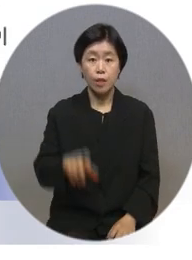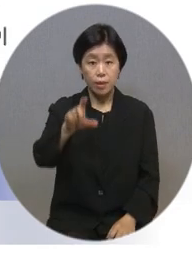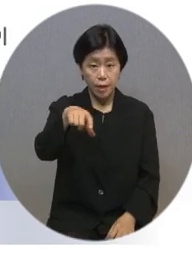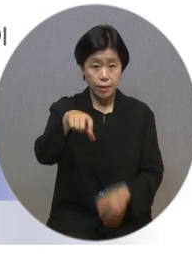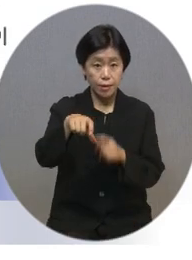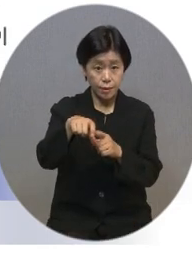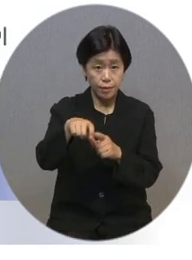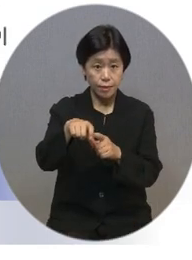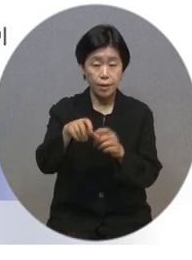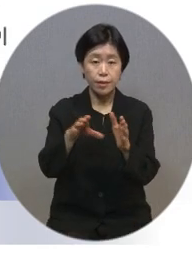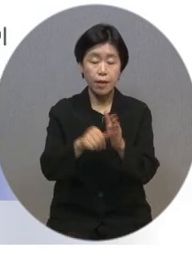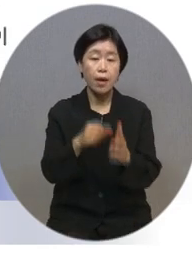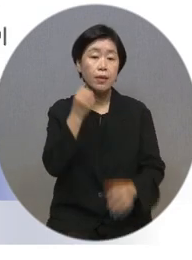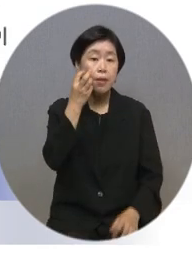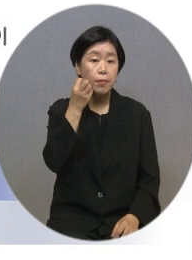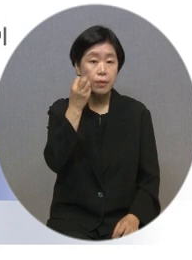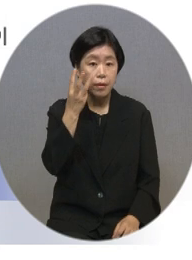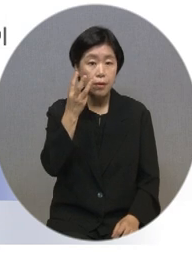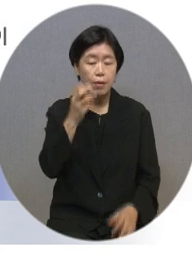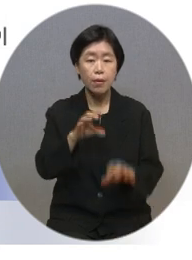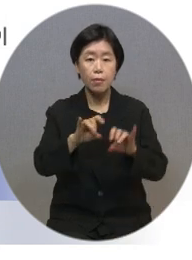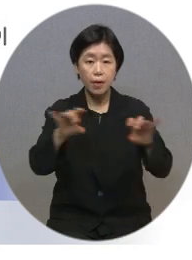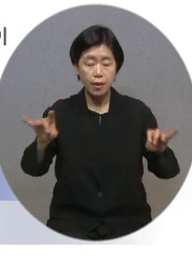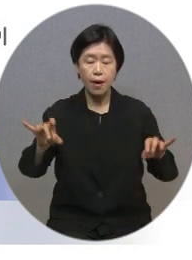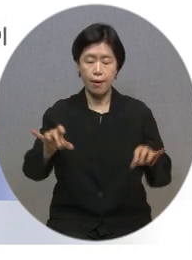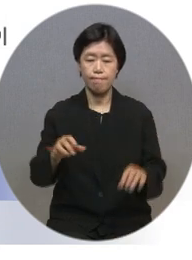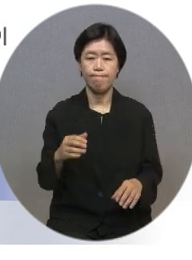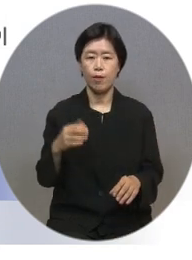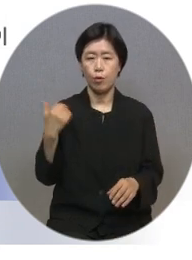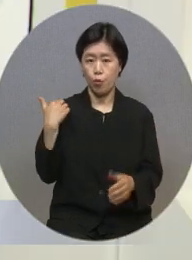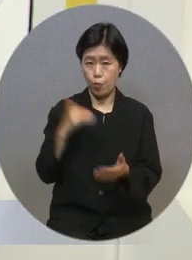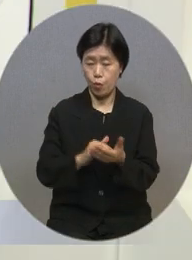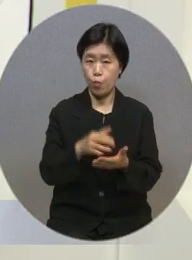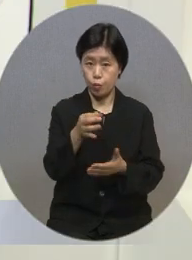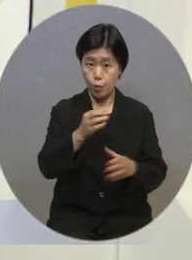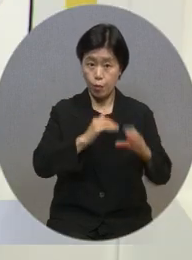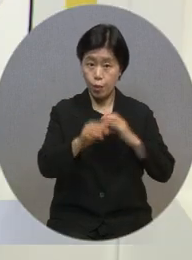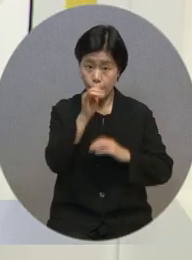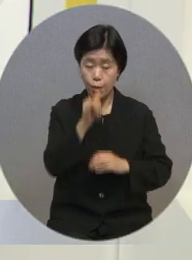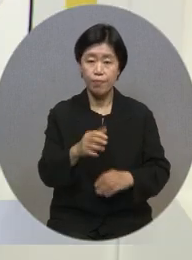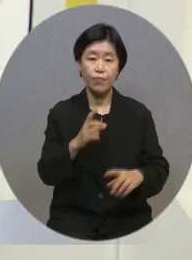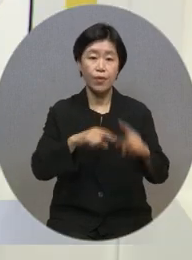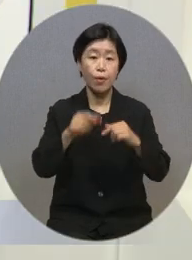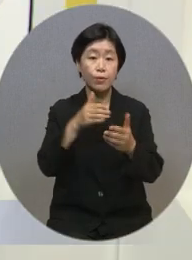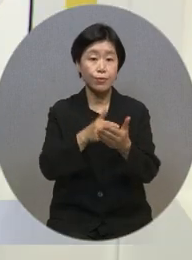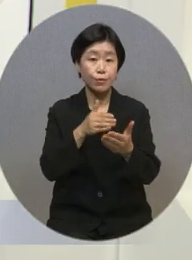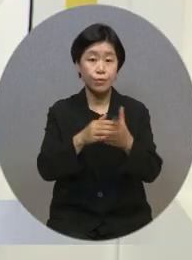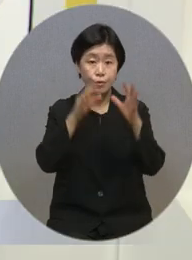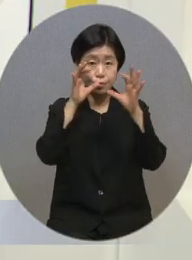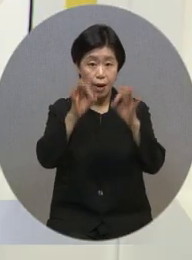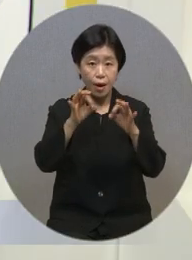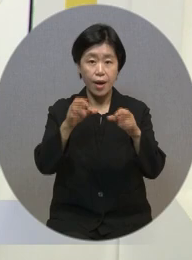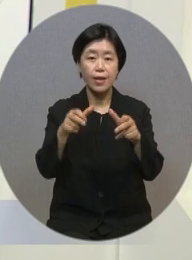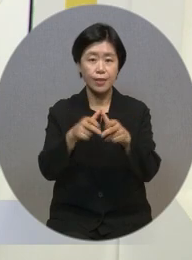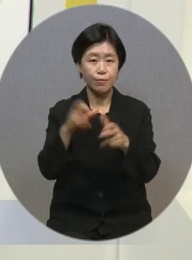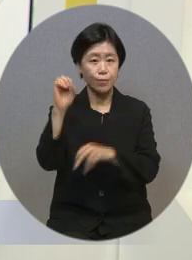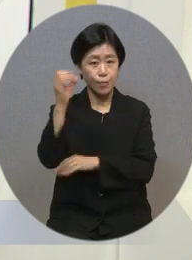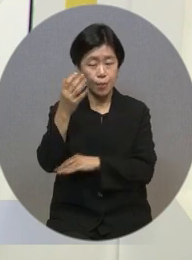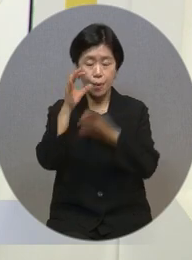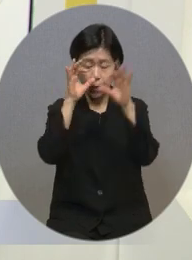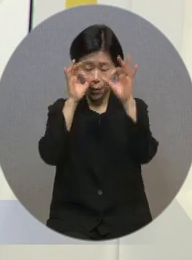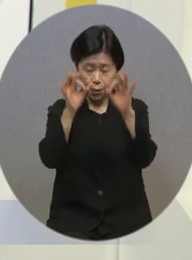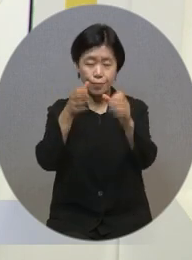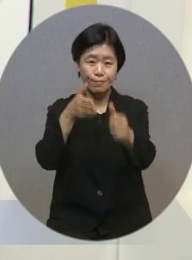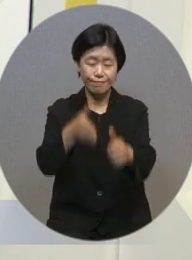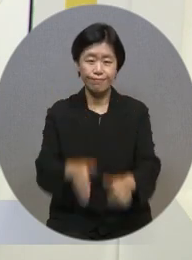요금을 3개월 단위로 정산해 대상자 개좌로 지급합니다 더 자세한 뉴스는 장애인 신문과 웰페어 뉴스 홈페이지를